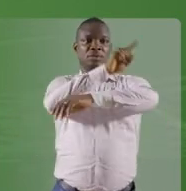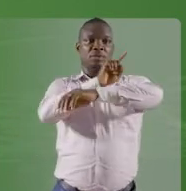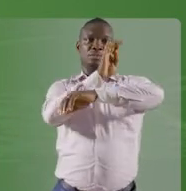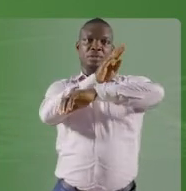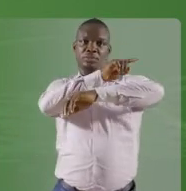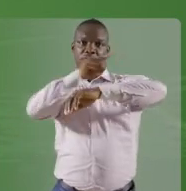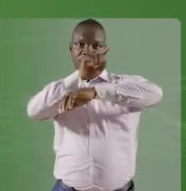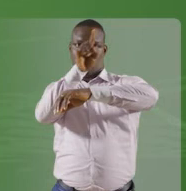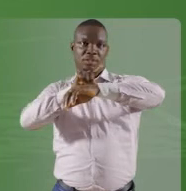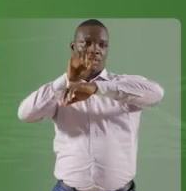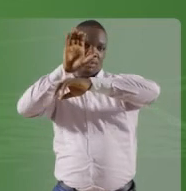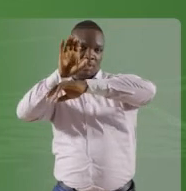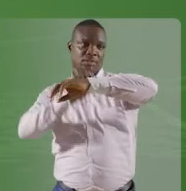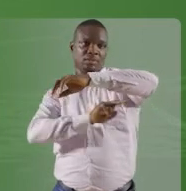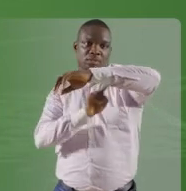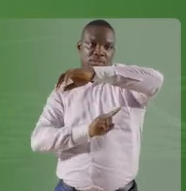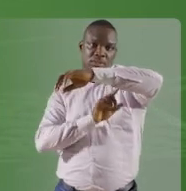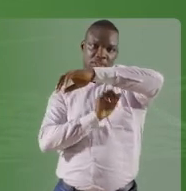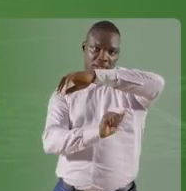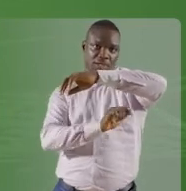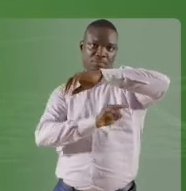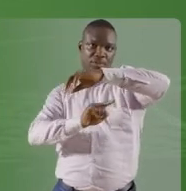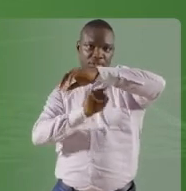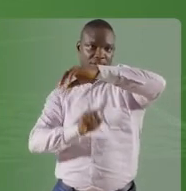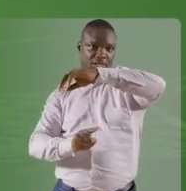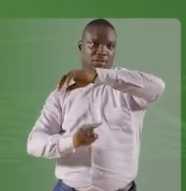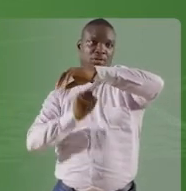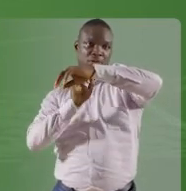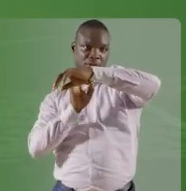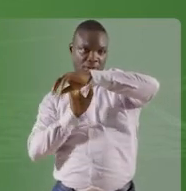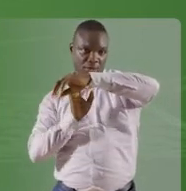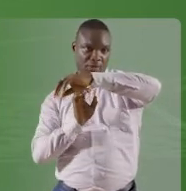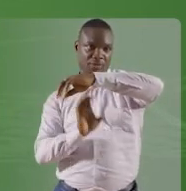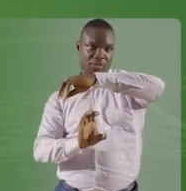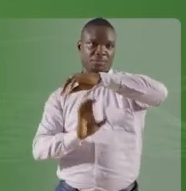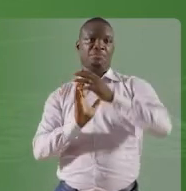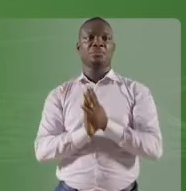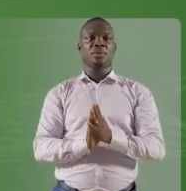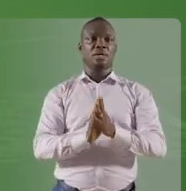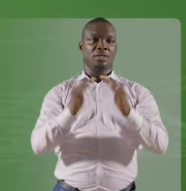ZC sur ZA moins ZC égale